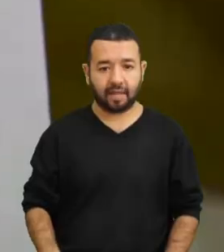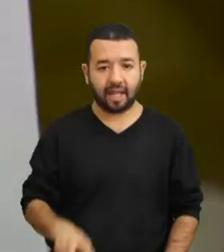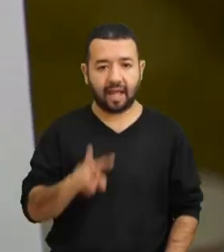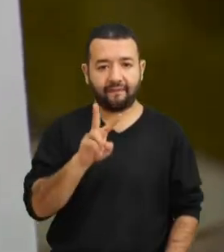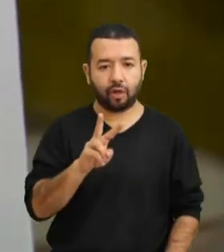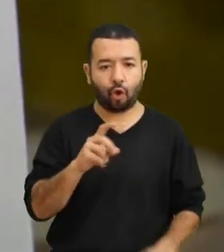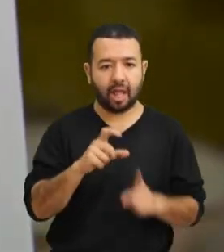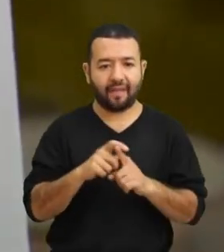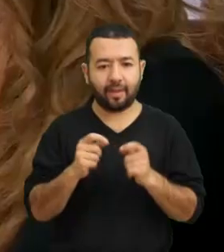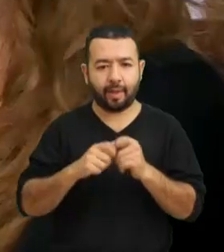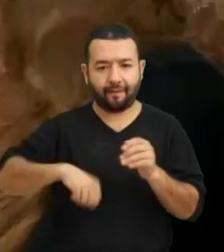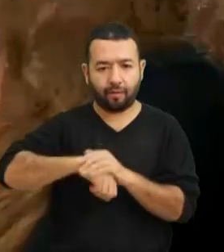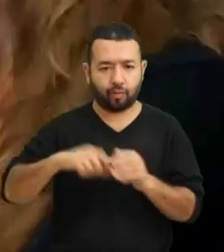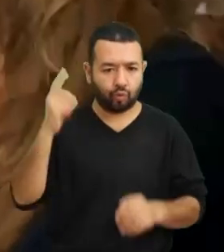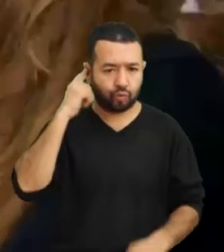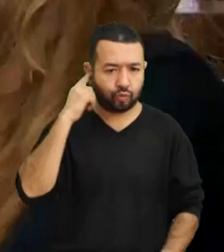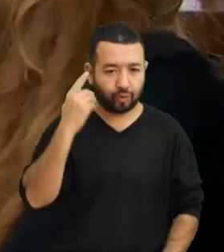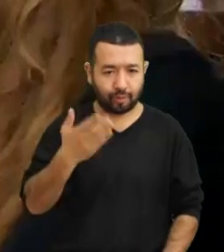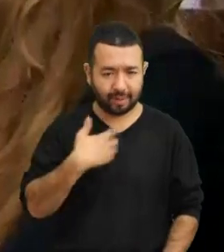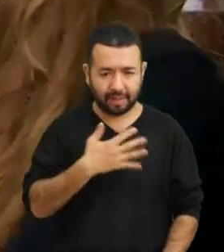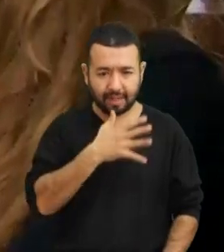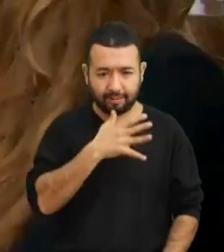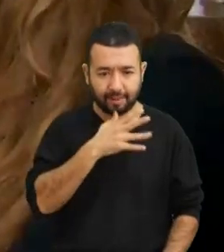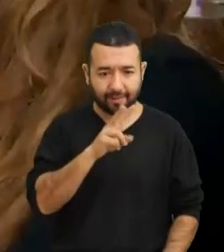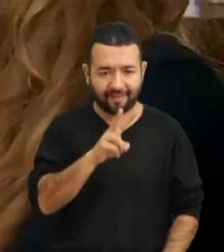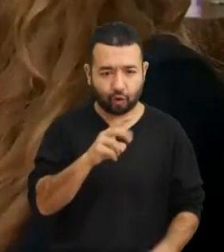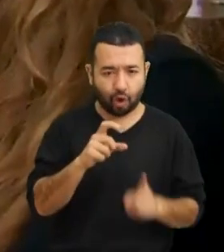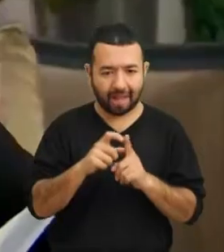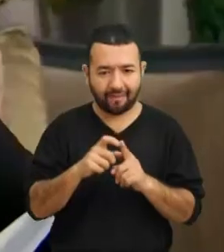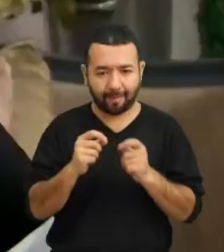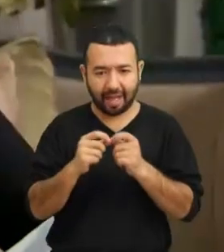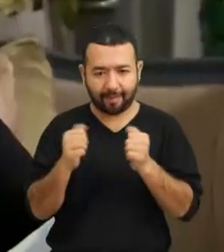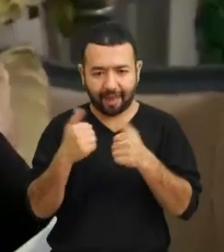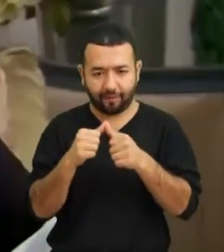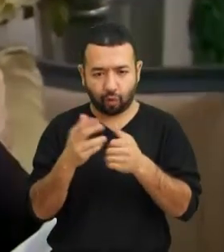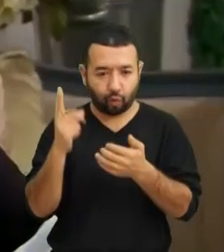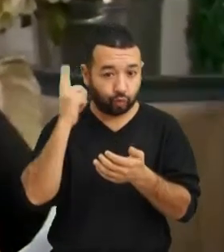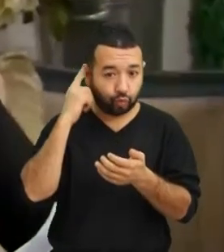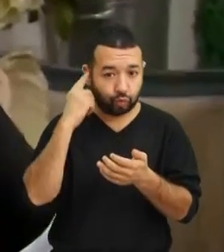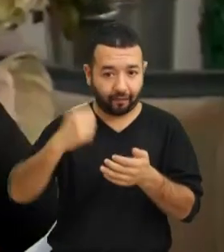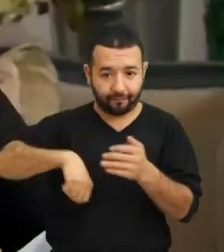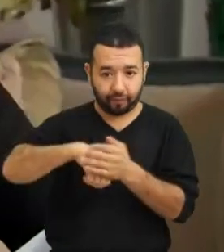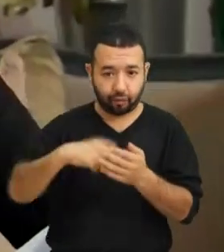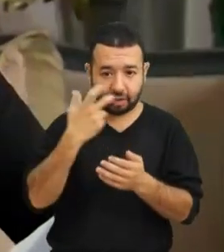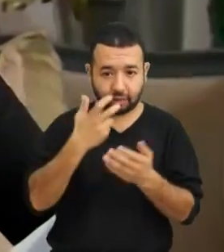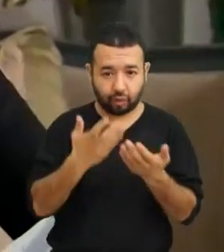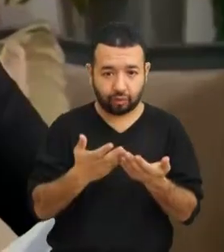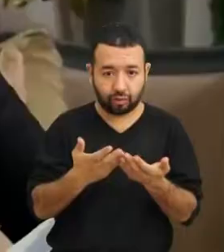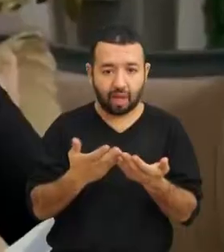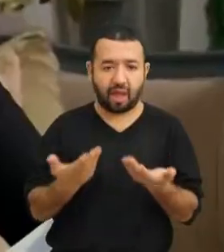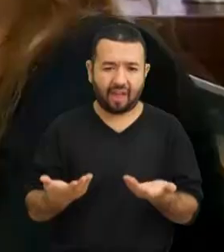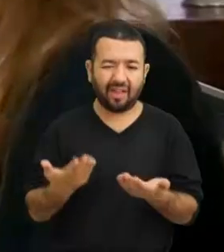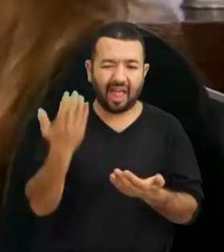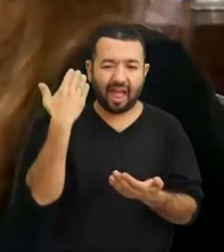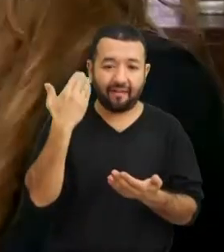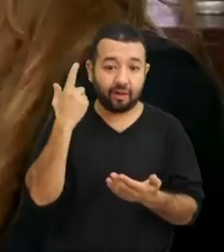Victoria David Beckham çifti. Bu bizim bildiğimiz Victoria David Beckham çifti mi? Evet hayatım. Gerçi eski havaları kalmadı